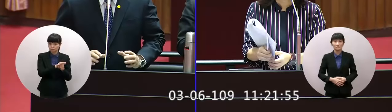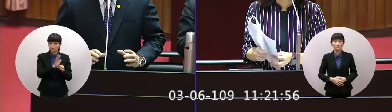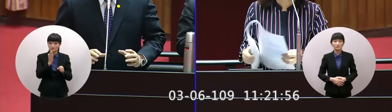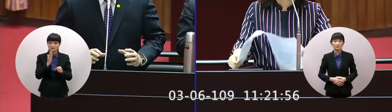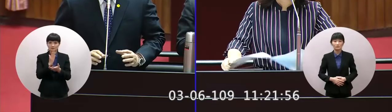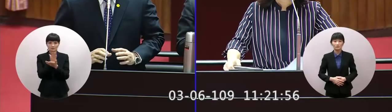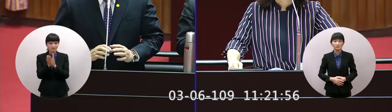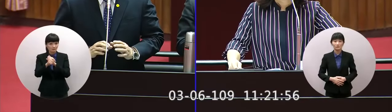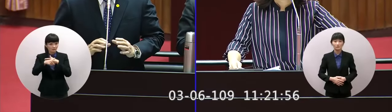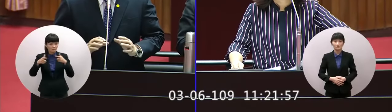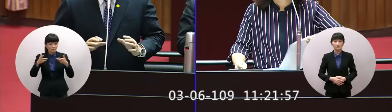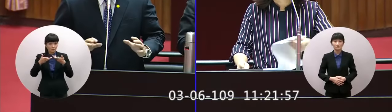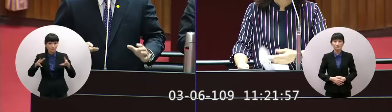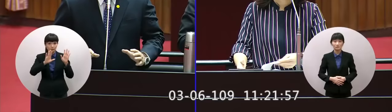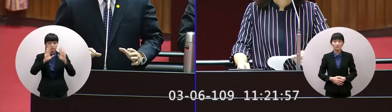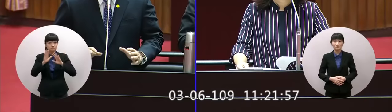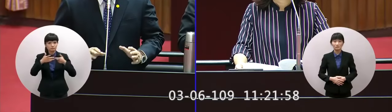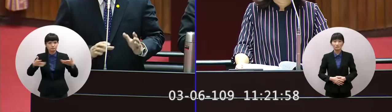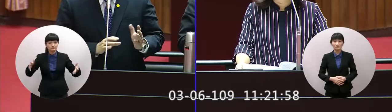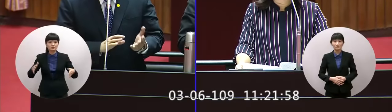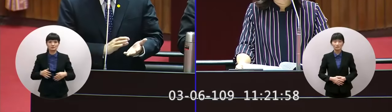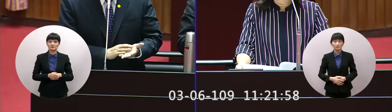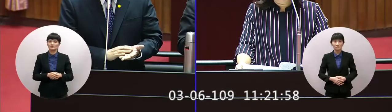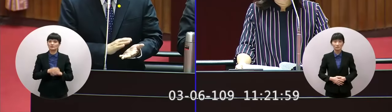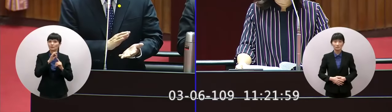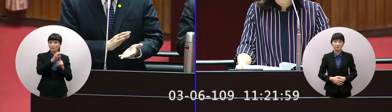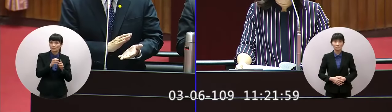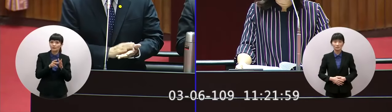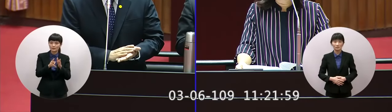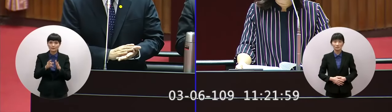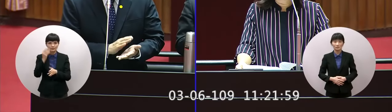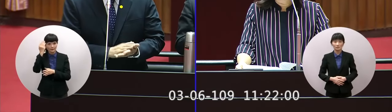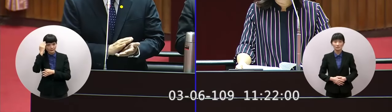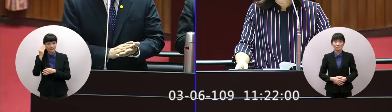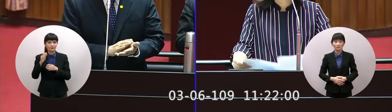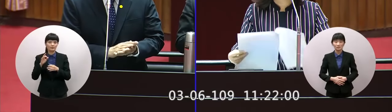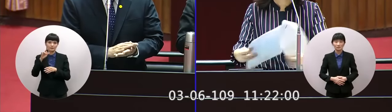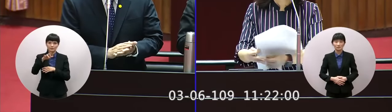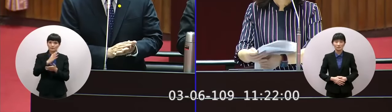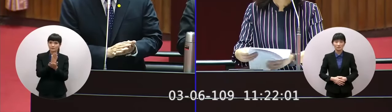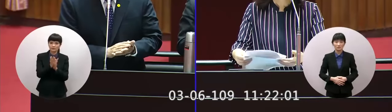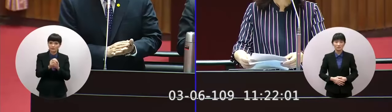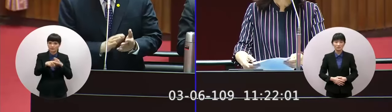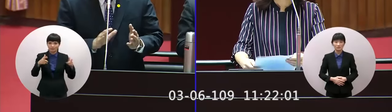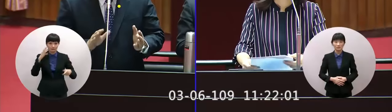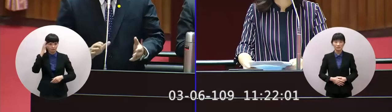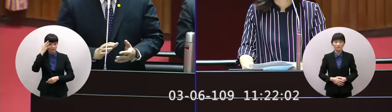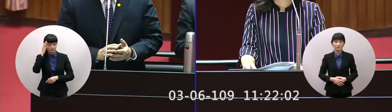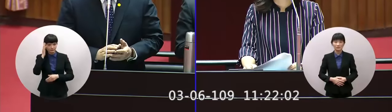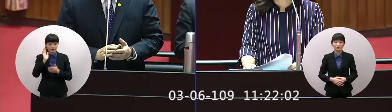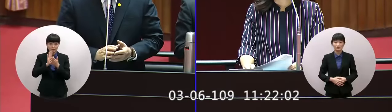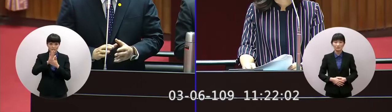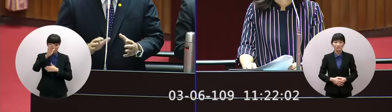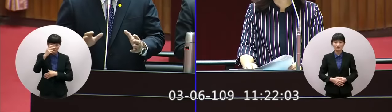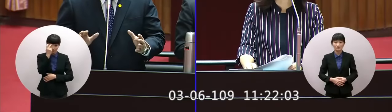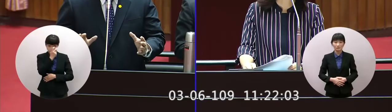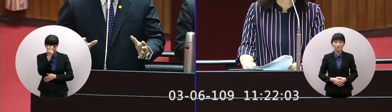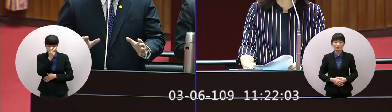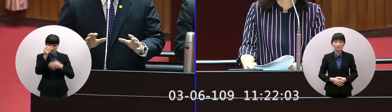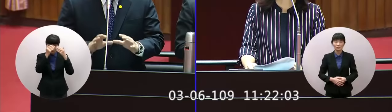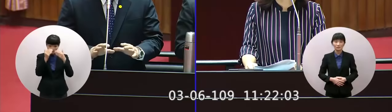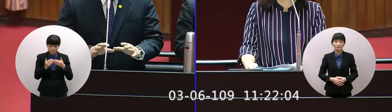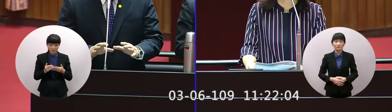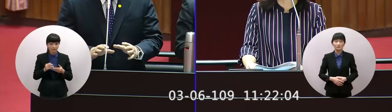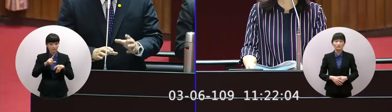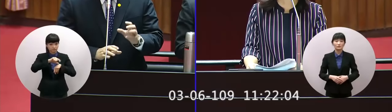态太多。因为交通工具非常复杂，在最后在这个检核的时候就旷日费时，所以我们